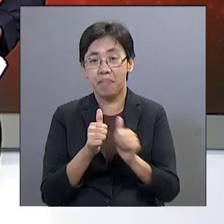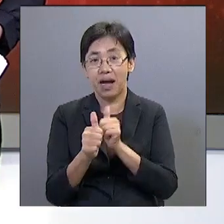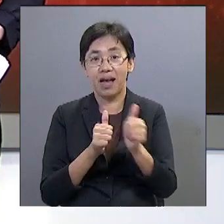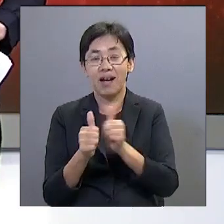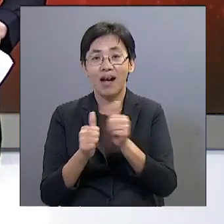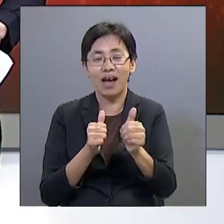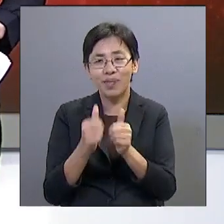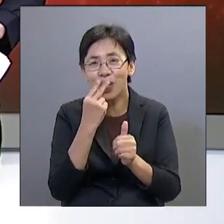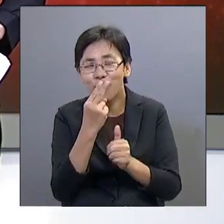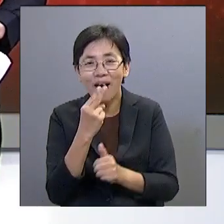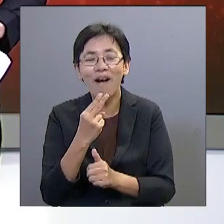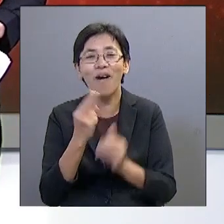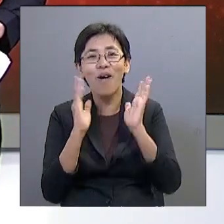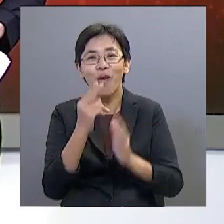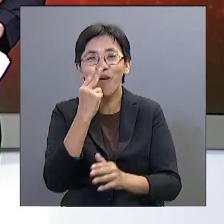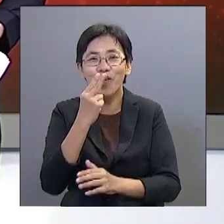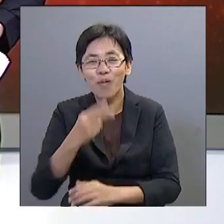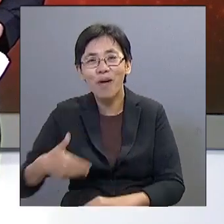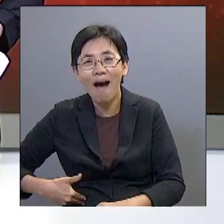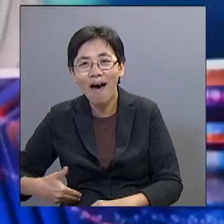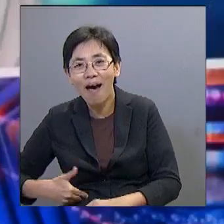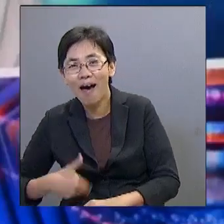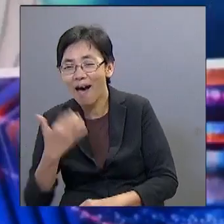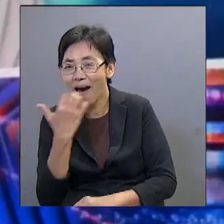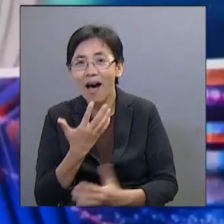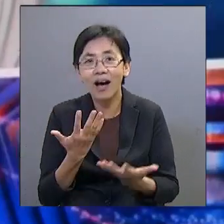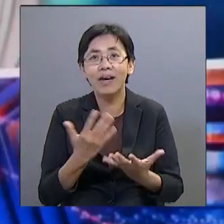ซึ่ก็เรีกเสียงฮือหาได้เป็อย่างดีค่ะ